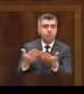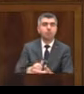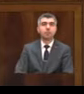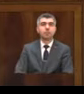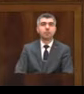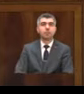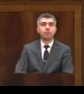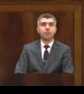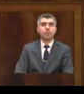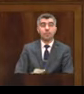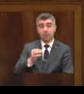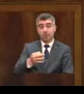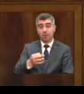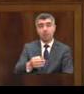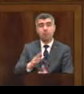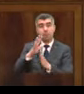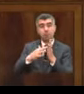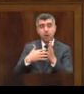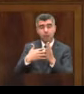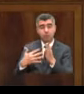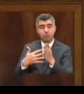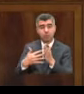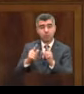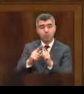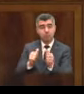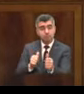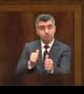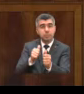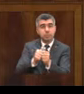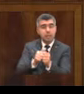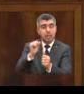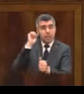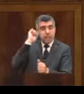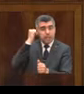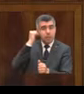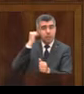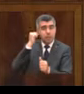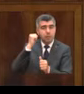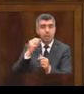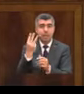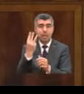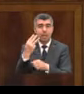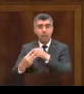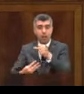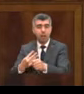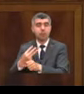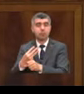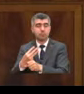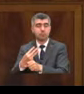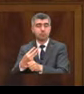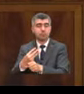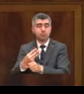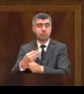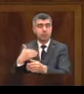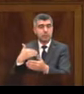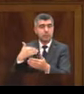المتدخلين. أتوقف كذلك عند برنامج تكفل اللي كيقوم على تكوين، ينطلق على 3 سنوات، انطلقنا هذه السنة ويستمر